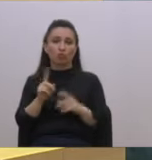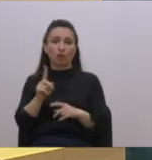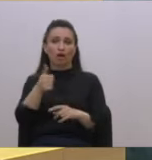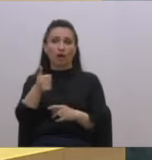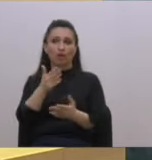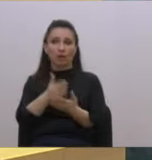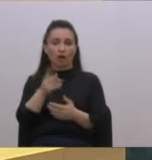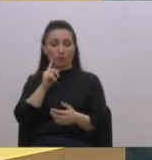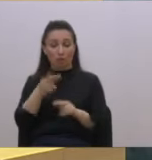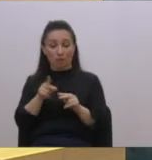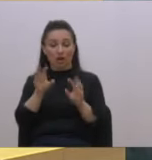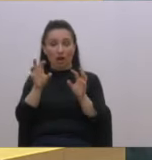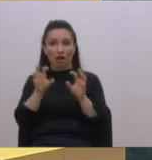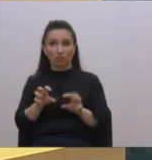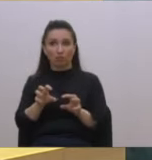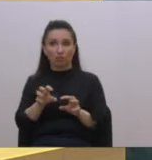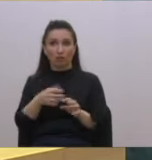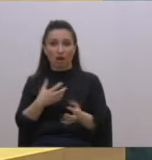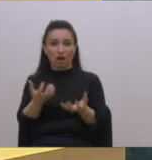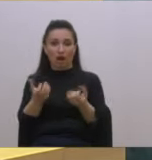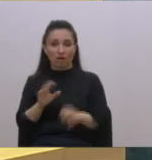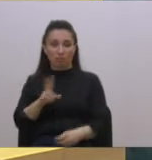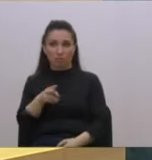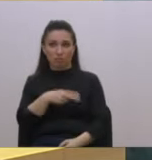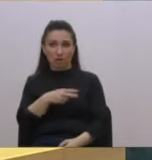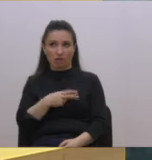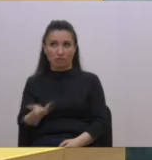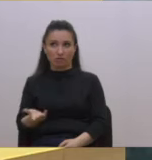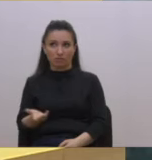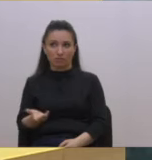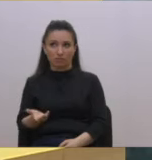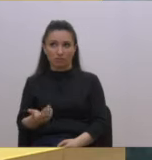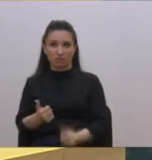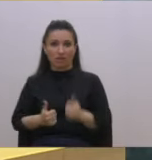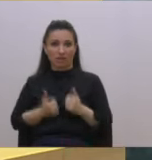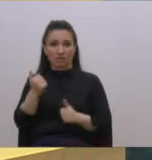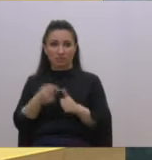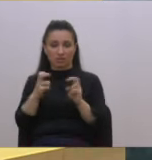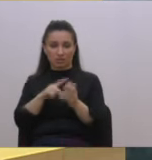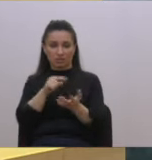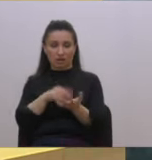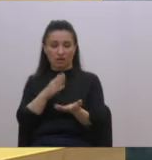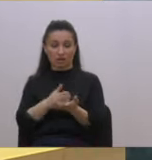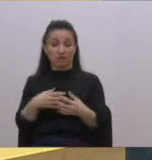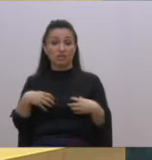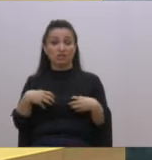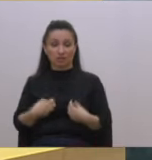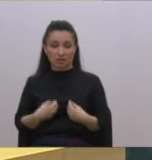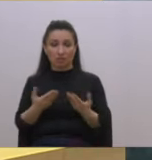kargia rom am kanons arghebulos parlamenti gersebis sakitkhia es mara